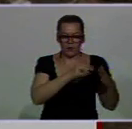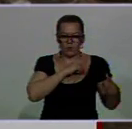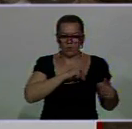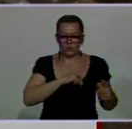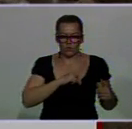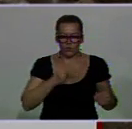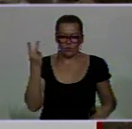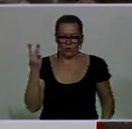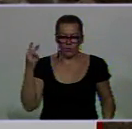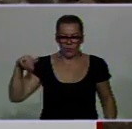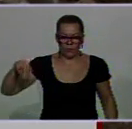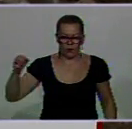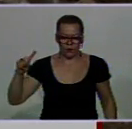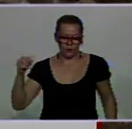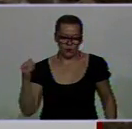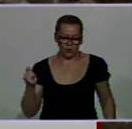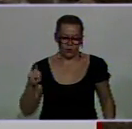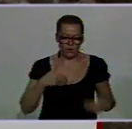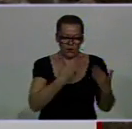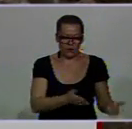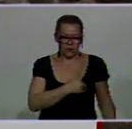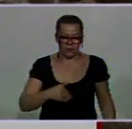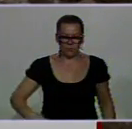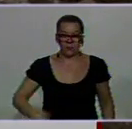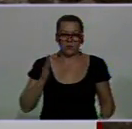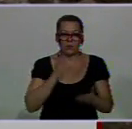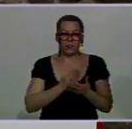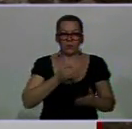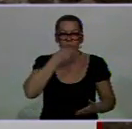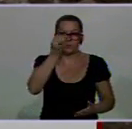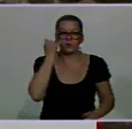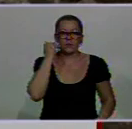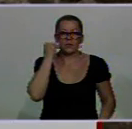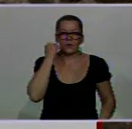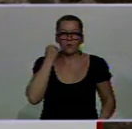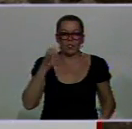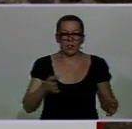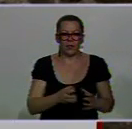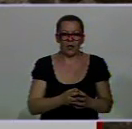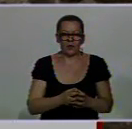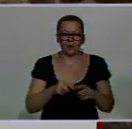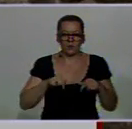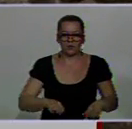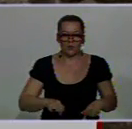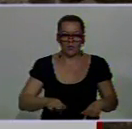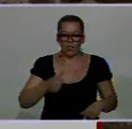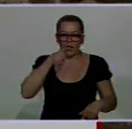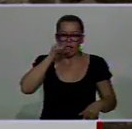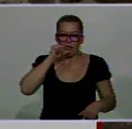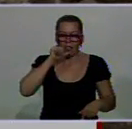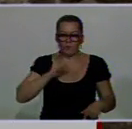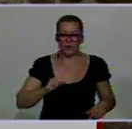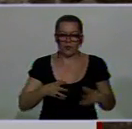module puse la dispoziție de primărie. Trebuie să vă spun că de azi dimineață echipele de aici, de la Apele Române, de la